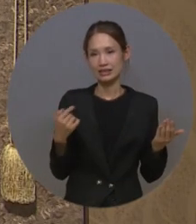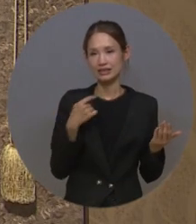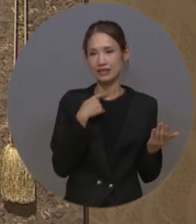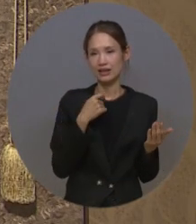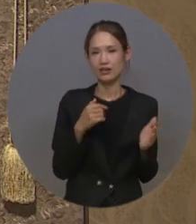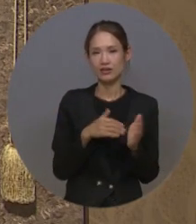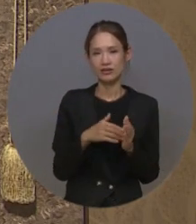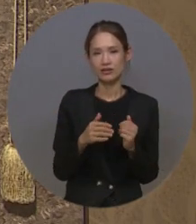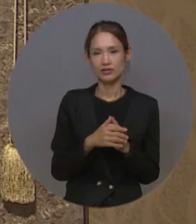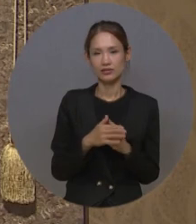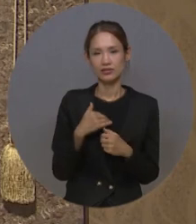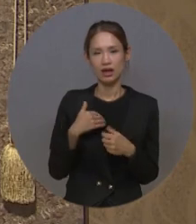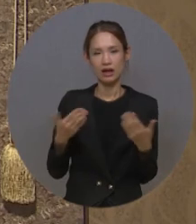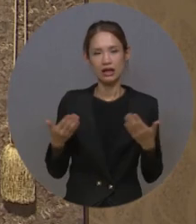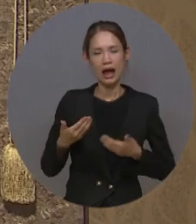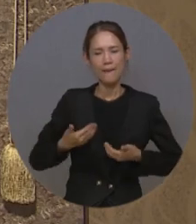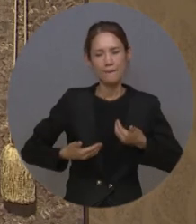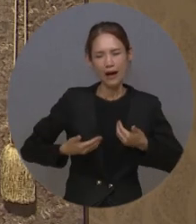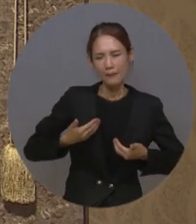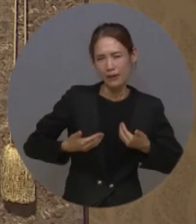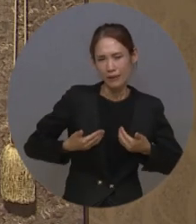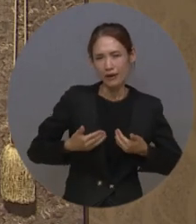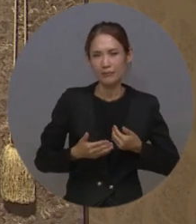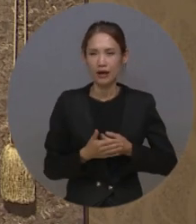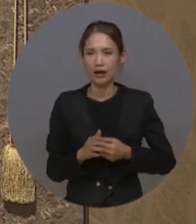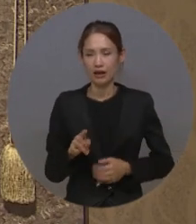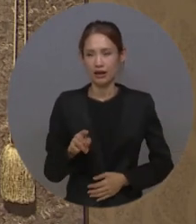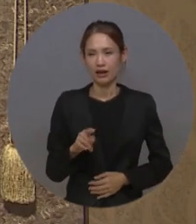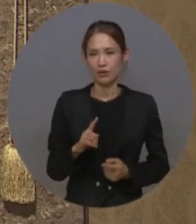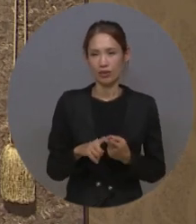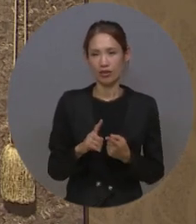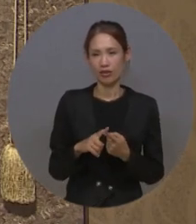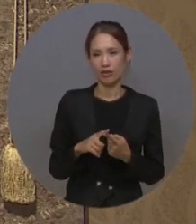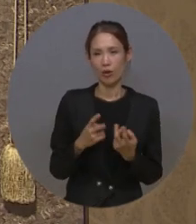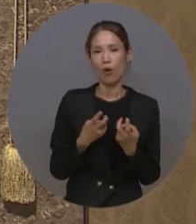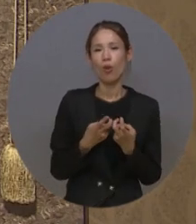사실 제 일이 바빴으니까 그거를 어떻게 할 것이라고는